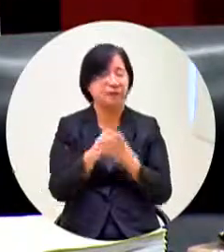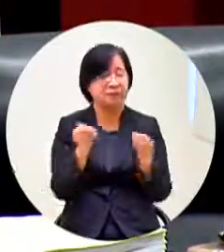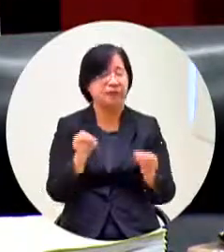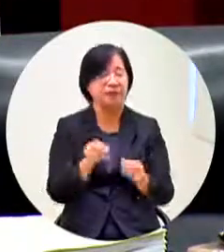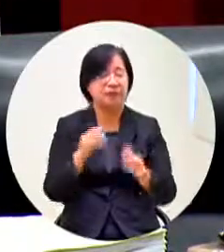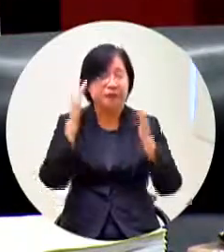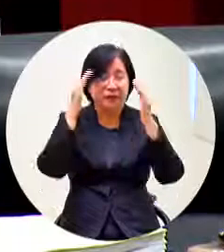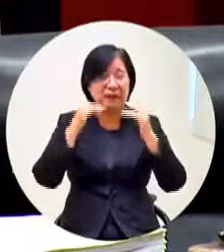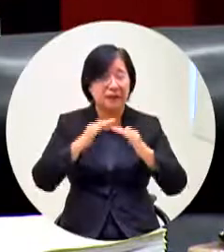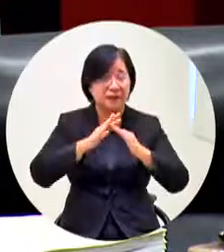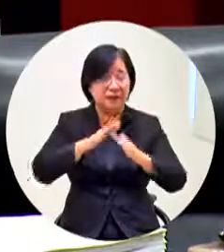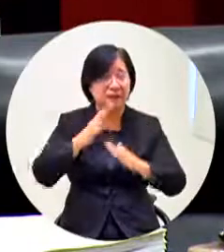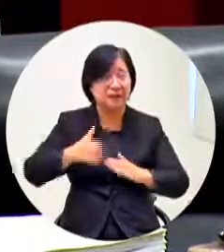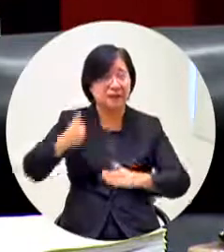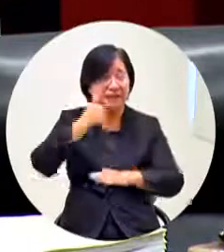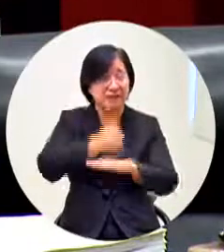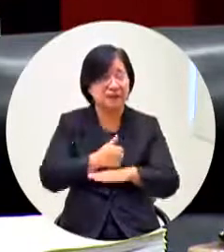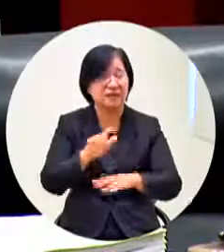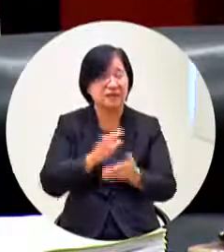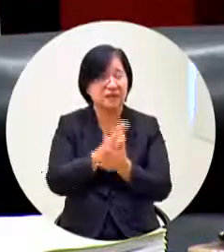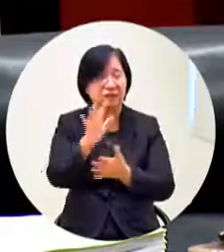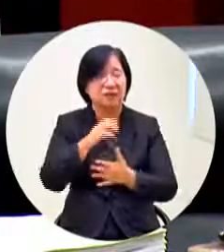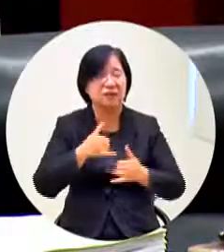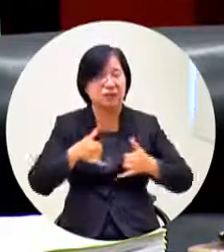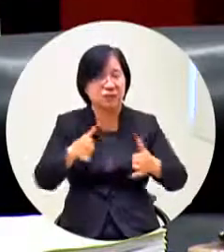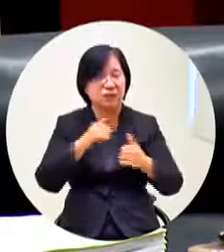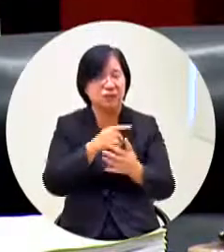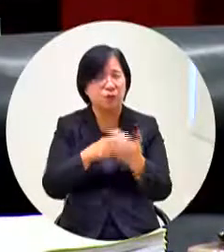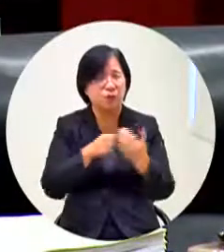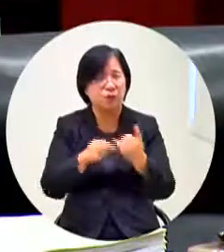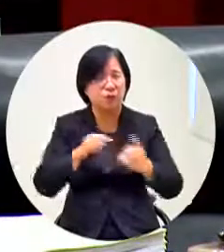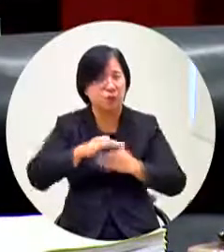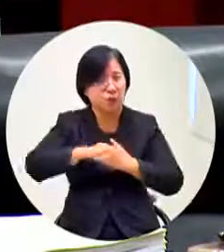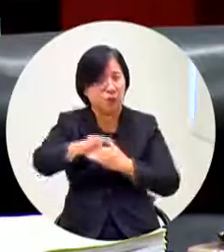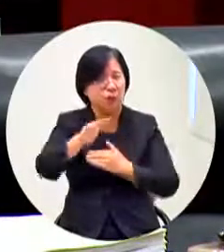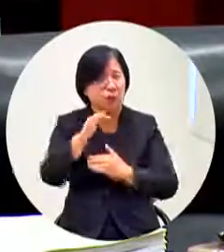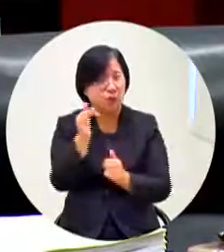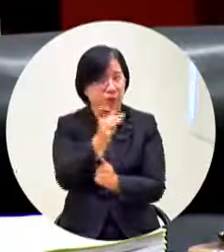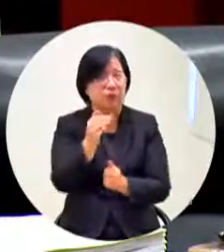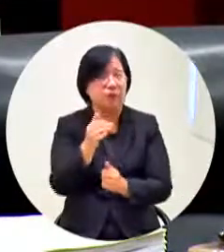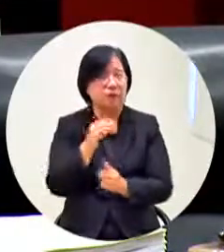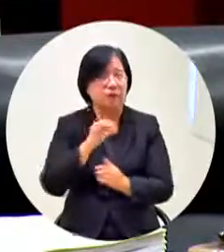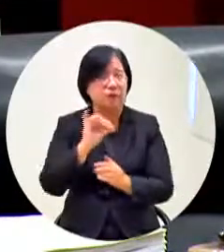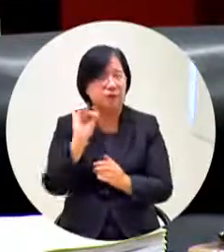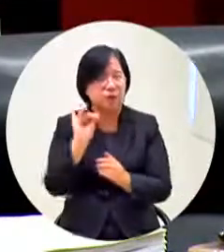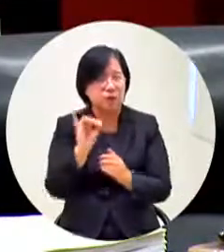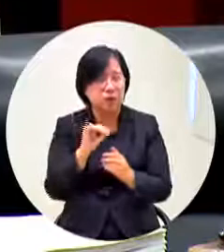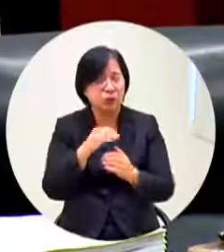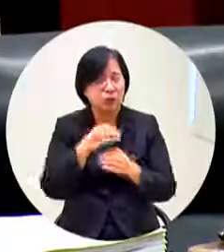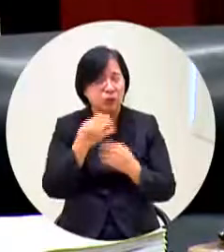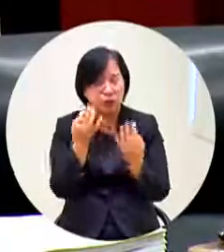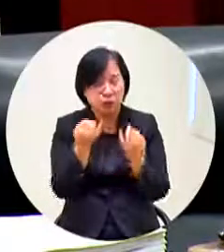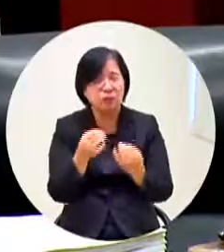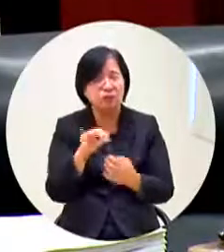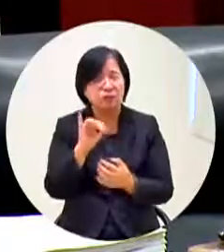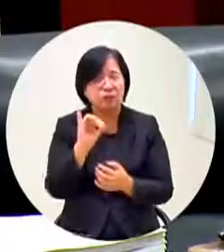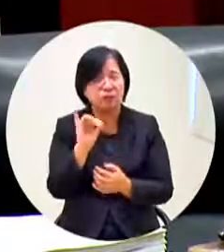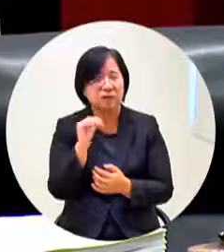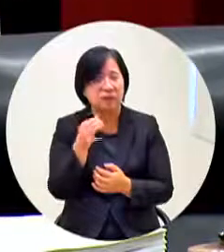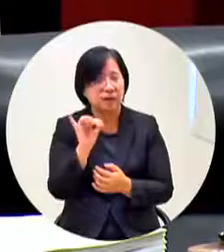之后铺了几百条了，我想你们都知道。当然，我现在讲的是预算，不要跟我讲没有钱的问